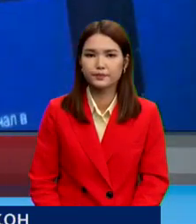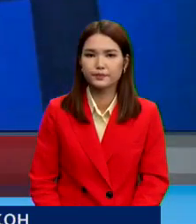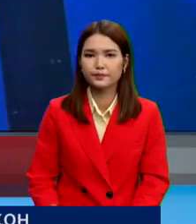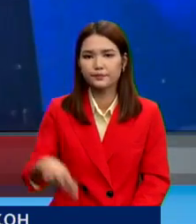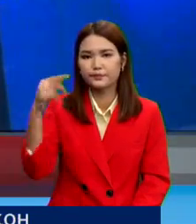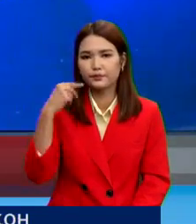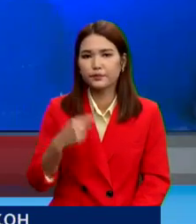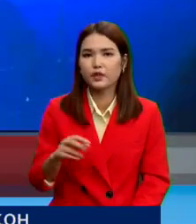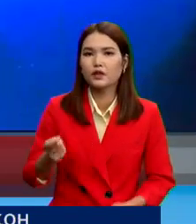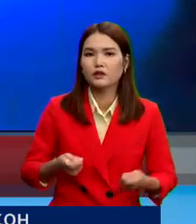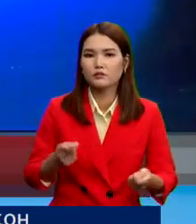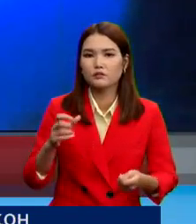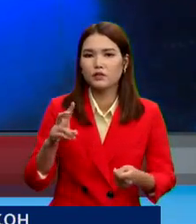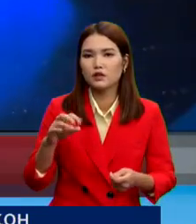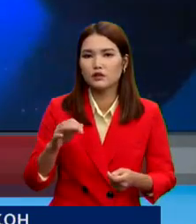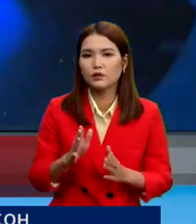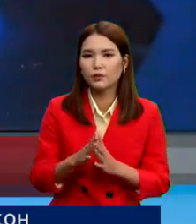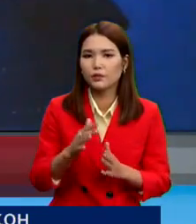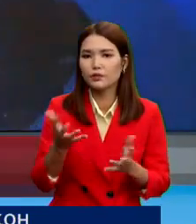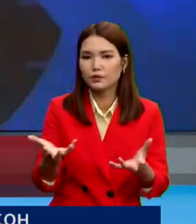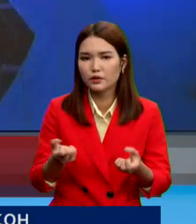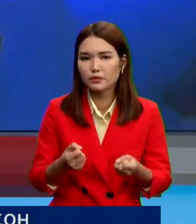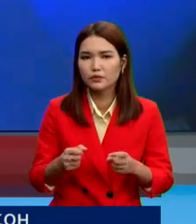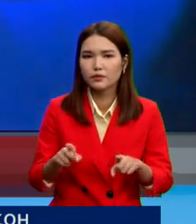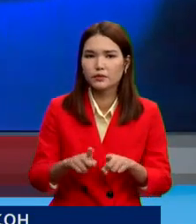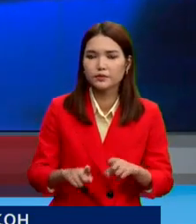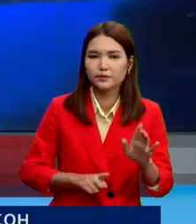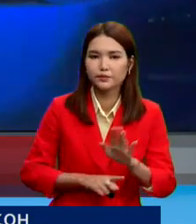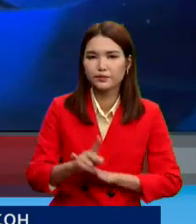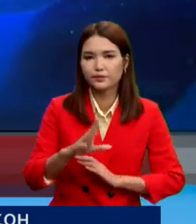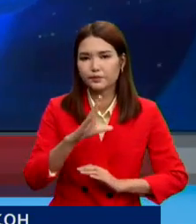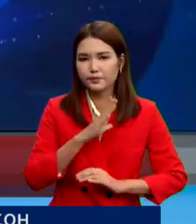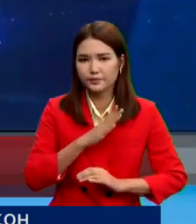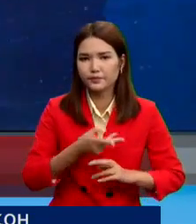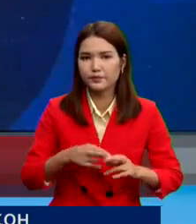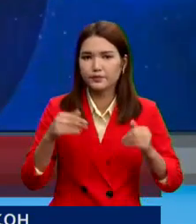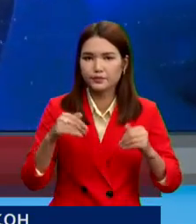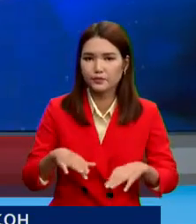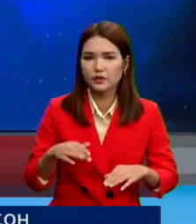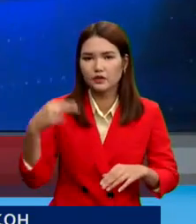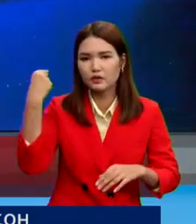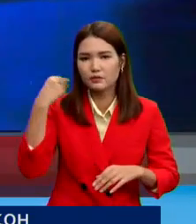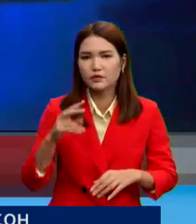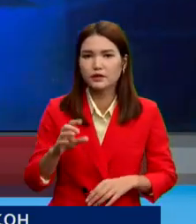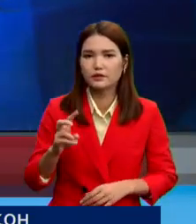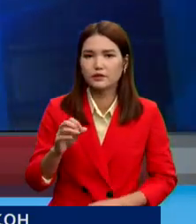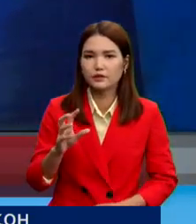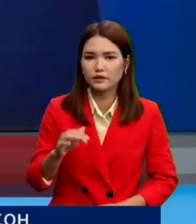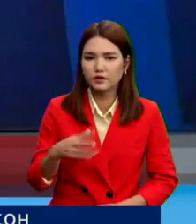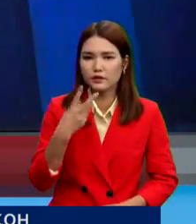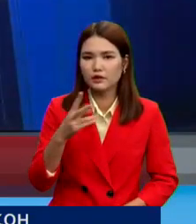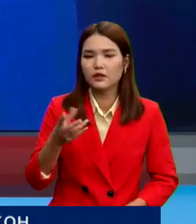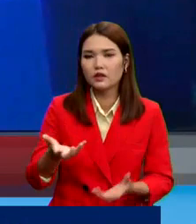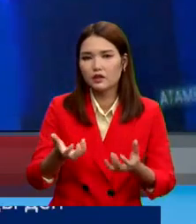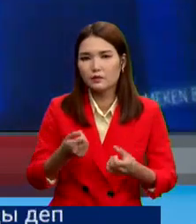Президенттікке кандидаттардың өтінішін қабылдау басталды. Бірақ бірінші күні орталық сайлау комиссиясының ғимаратына аяқ басқан жан